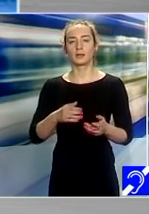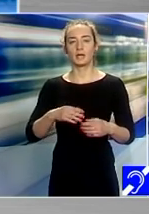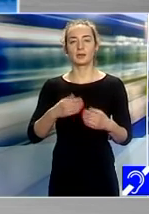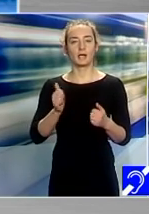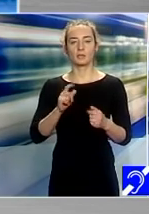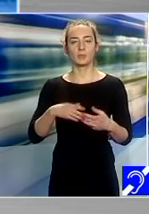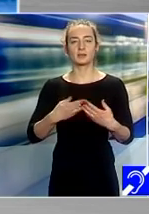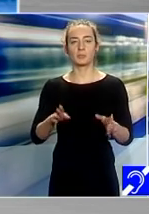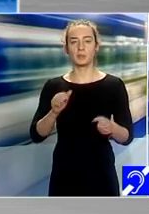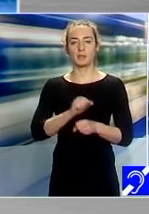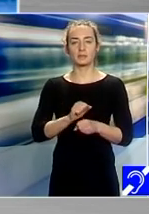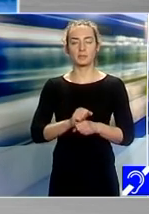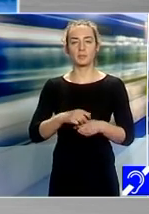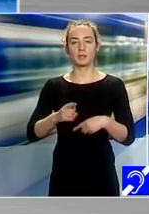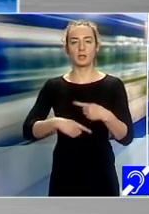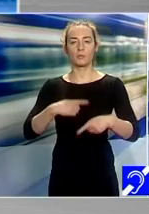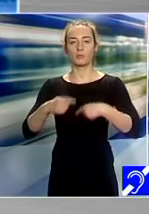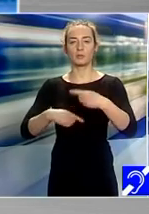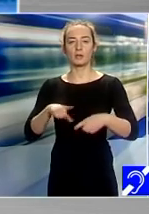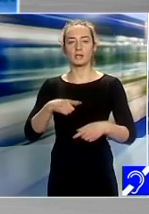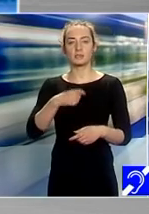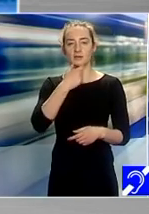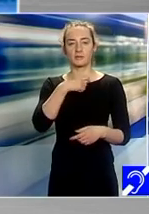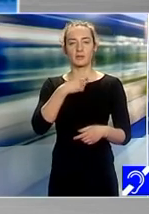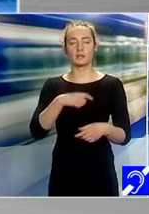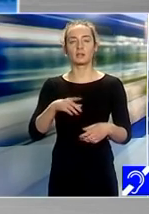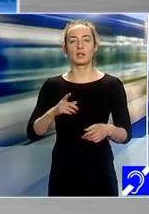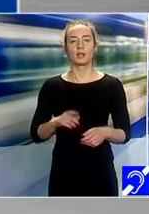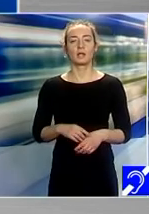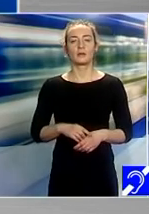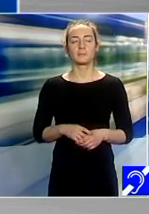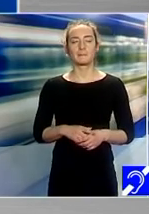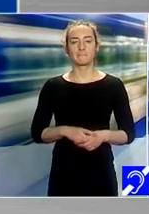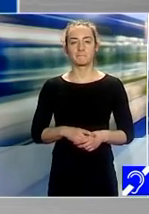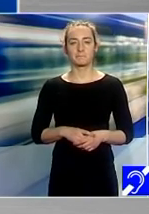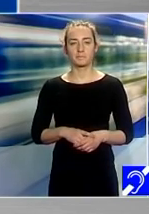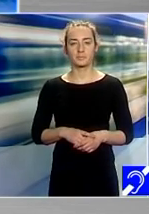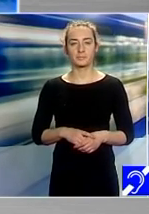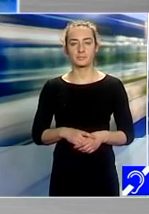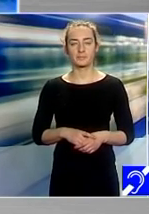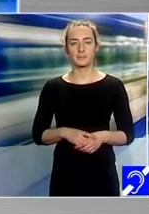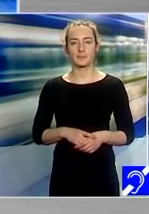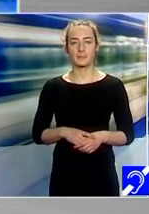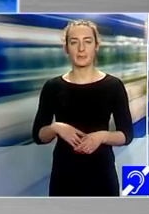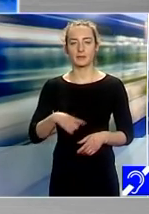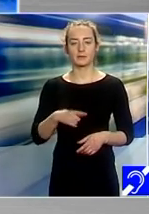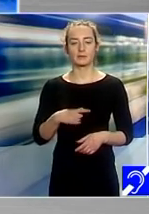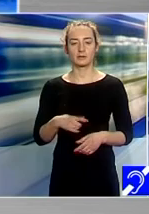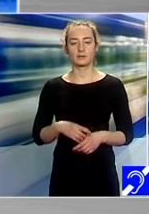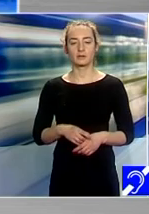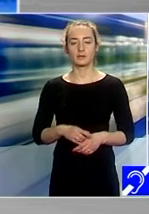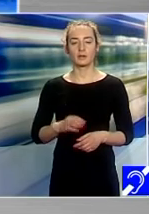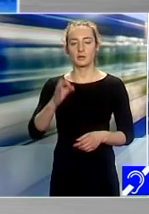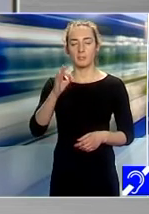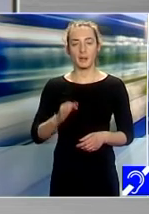avut paciente care a avut acum 10 ani, de exemplu, mastectomia și a venit și am făcut reconstrucție de sân, sigur, deci sunt. Se face. Mai